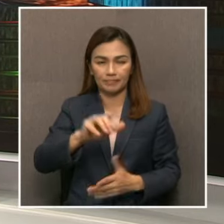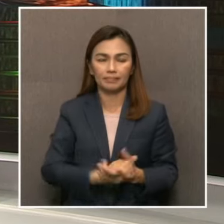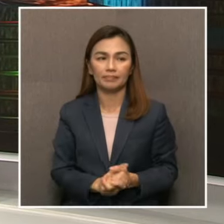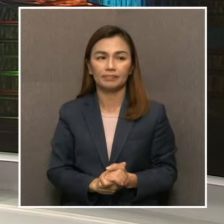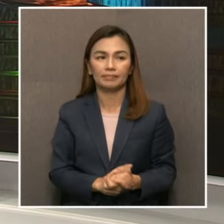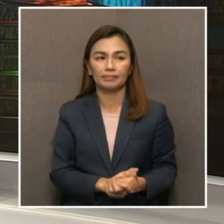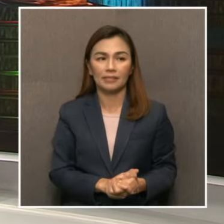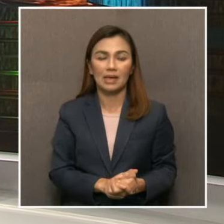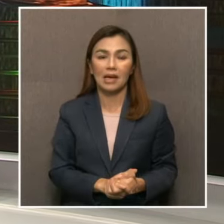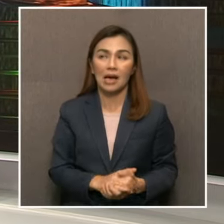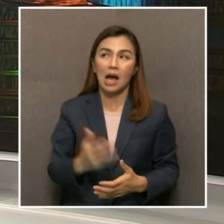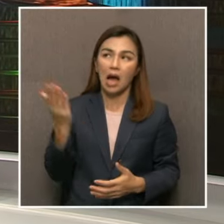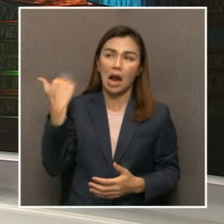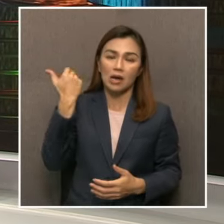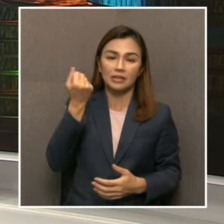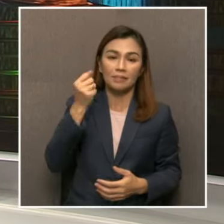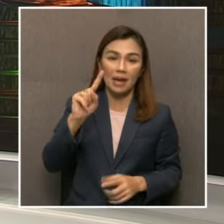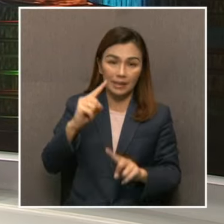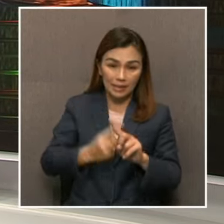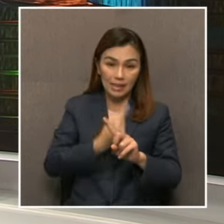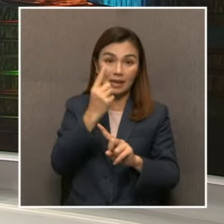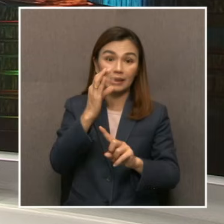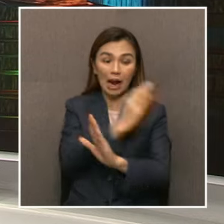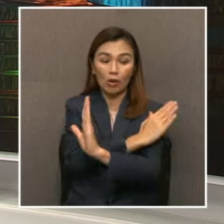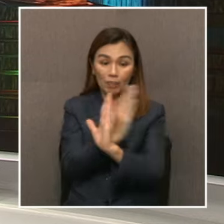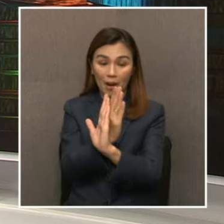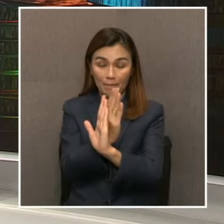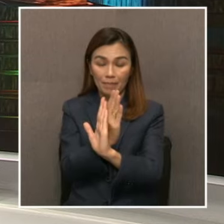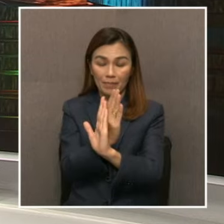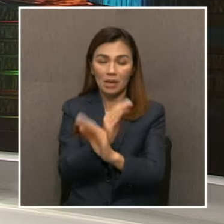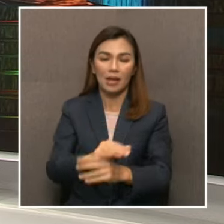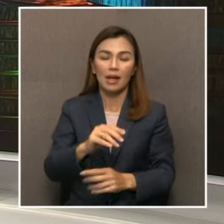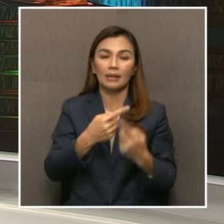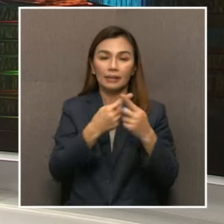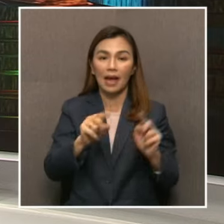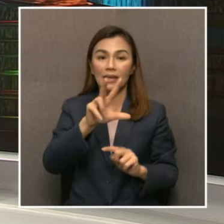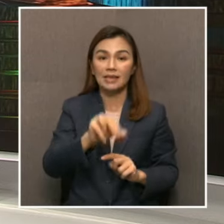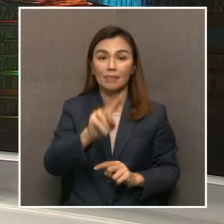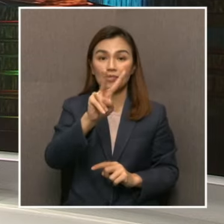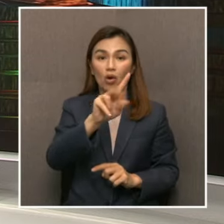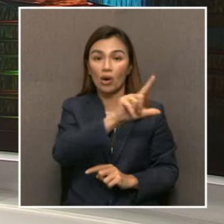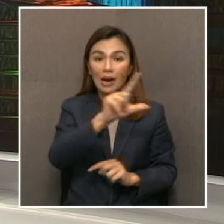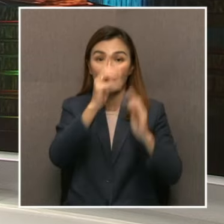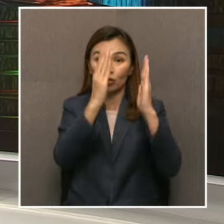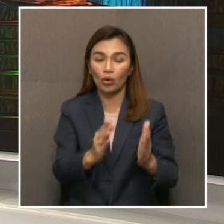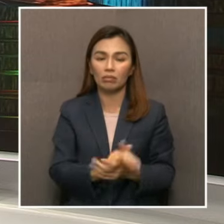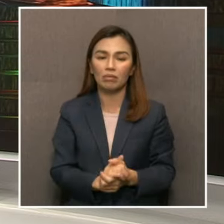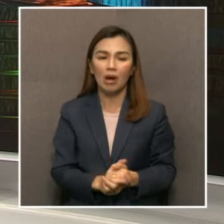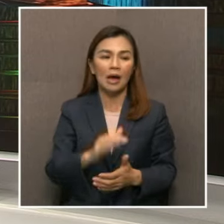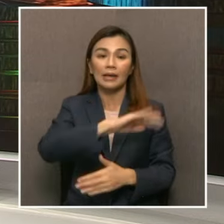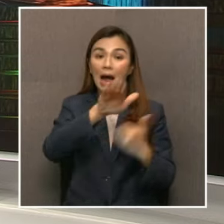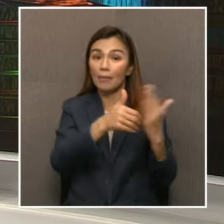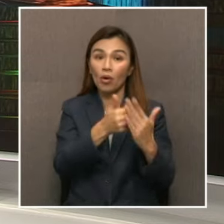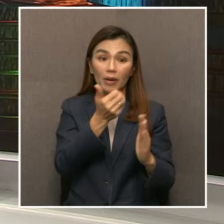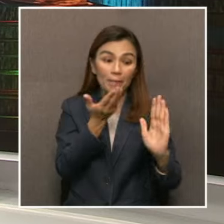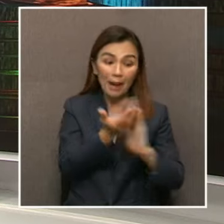จนถึงวันที่11กันยายน2567แต่ว่า32ล้านคนนี้ไม่ใช่ทุกคนที่จะได้นะครับต้องเป็นเฉพาะคนที่ผ่านคุณสมบัติผ่าน